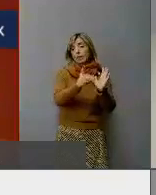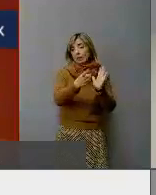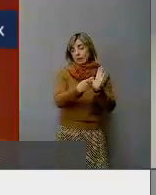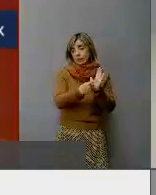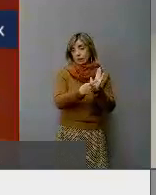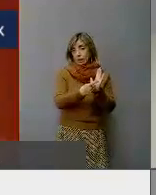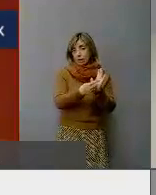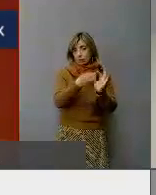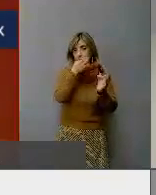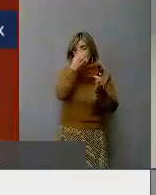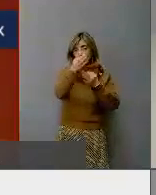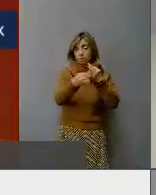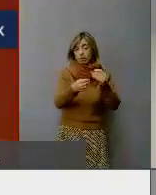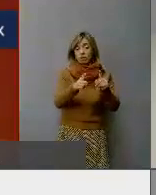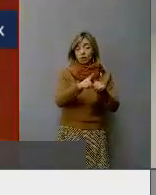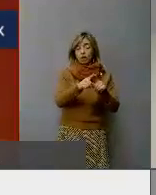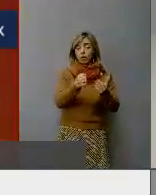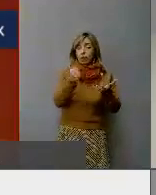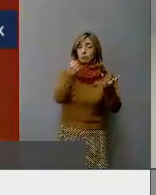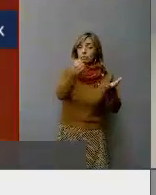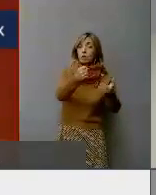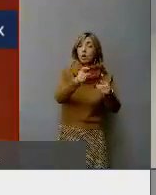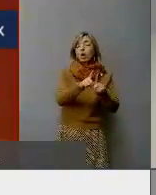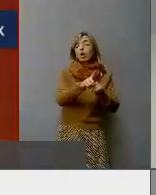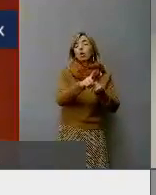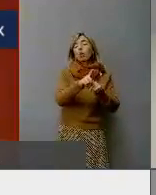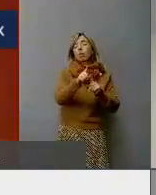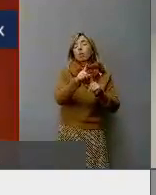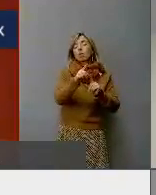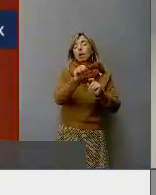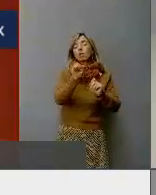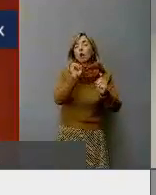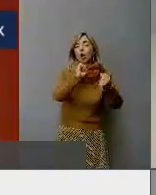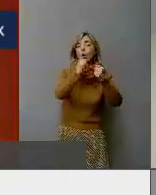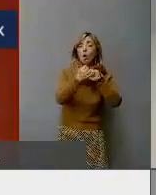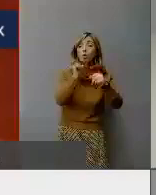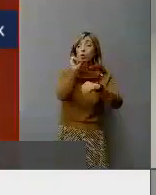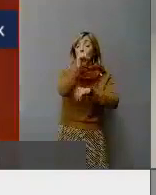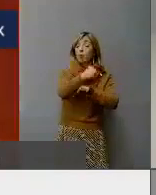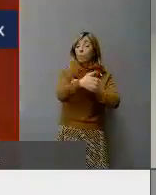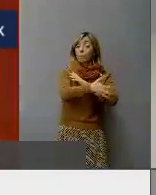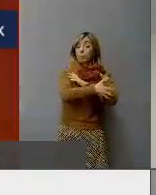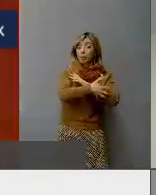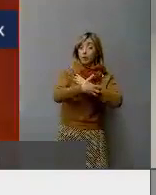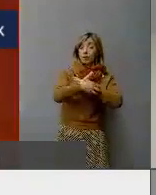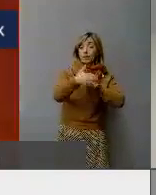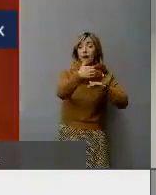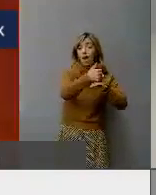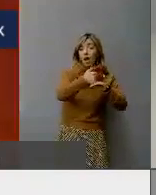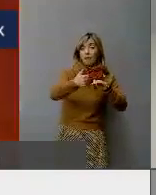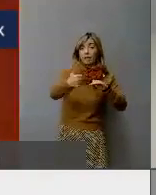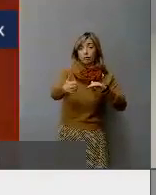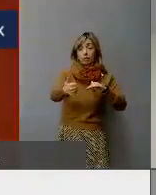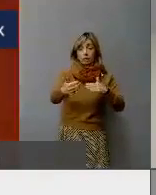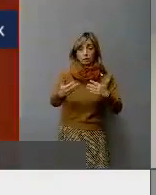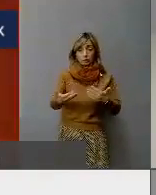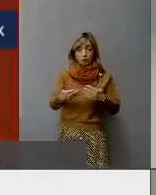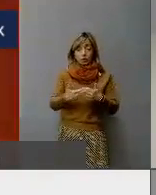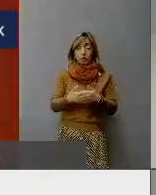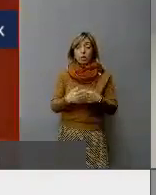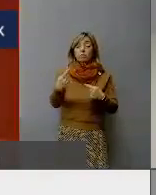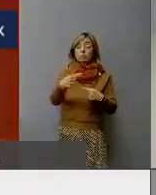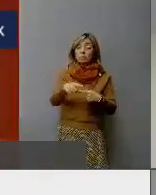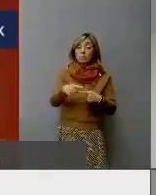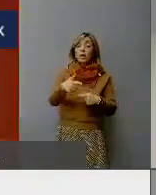al fine di combattere la povertà e l'emarginazione attivare come avevano promesso il sindaco